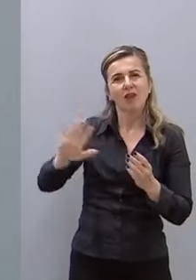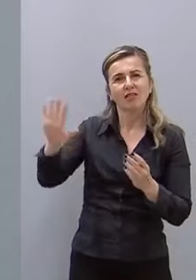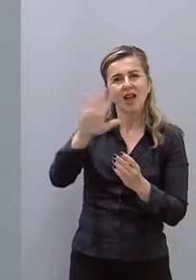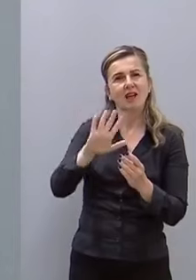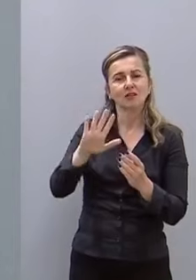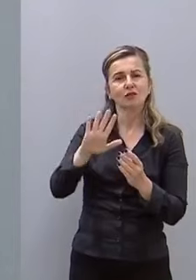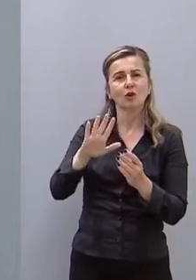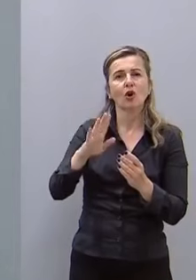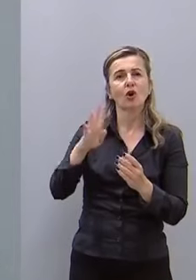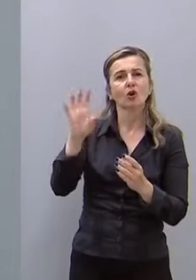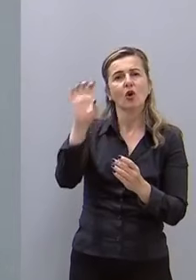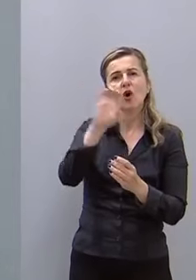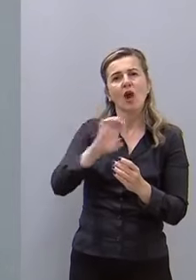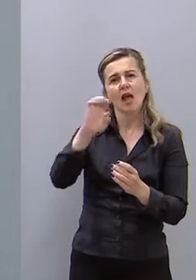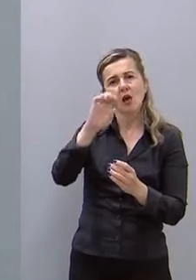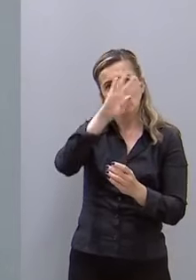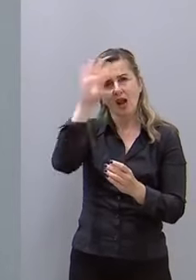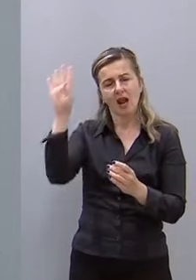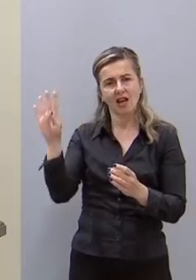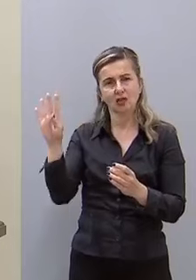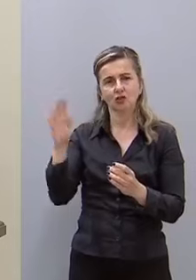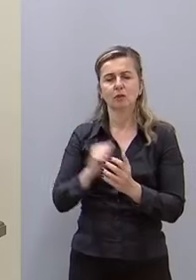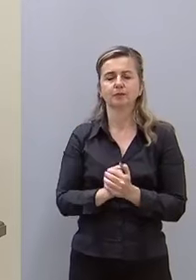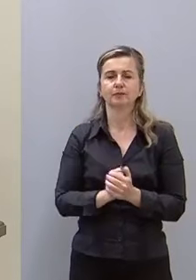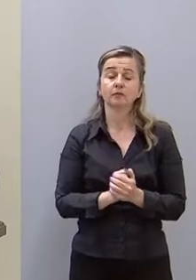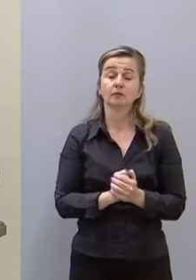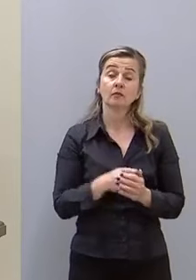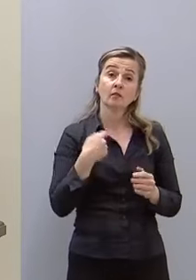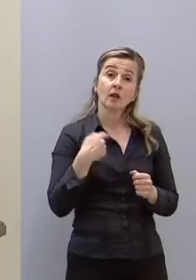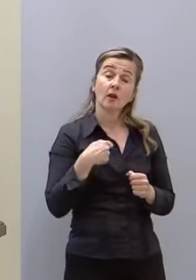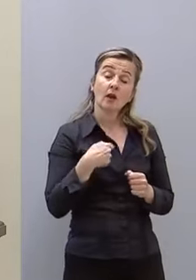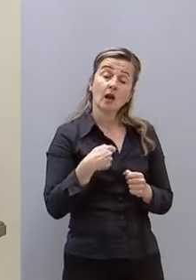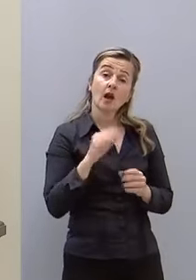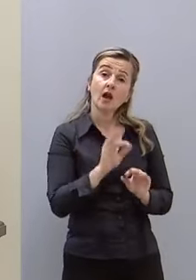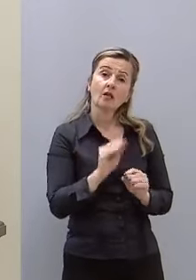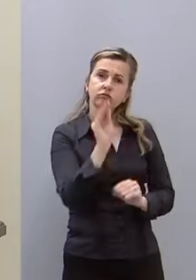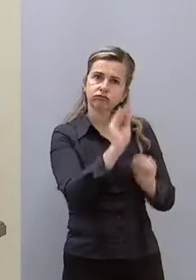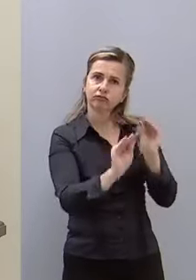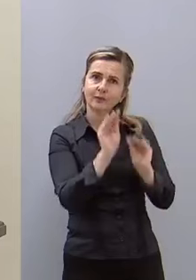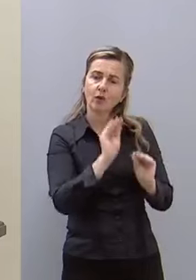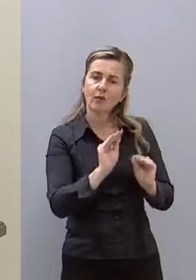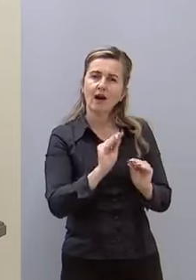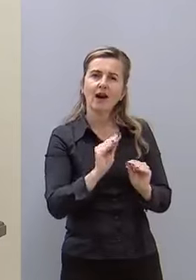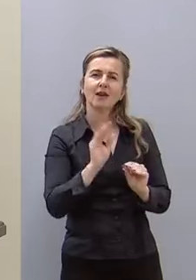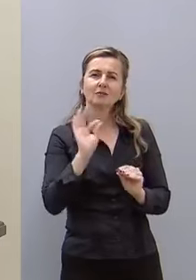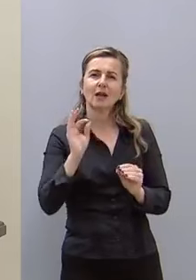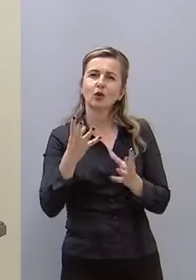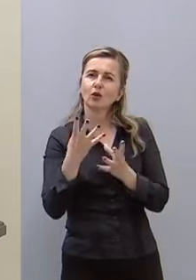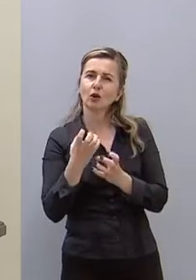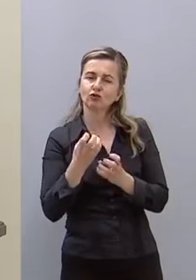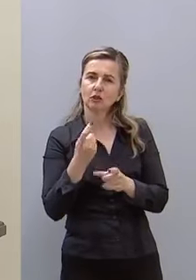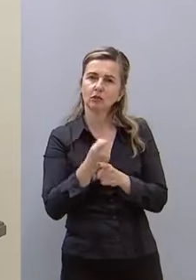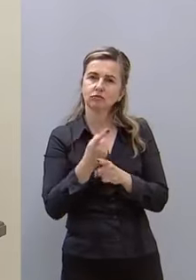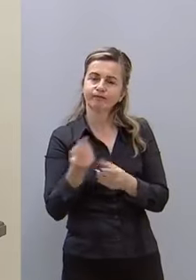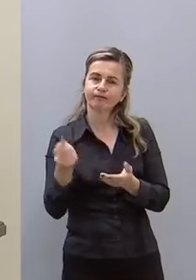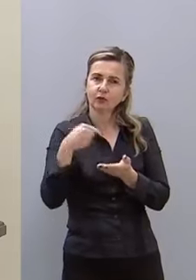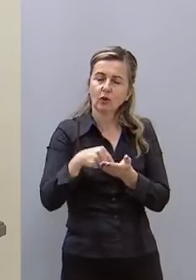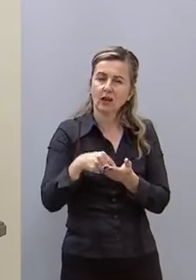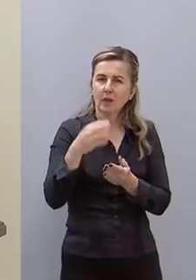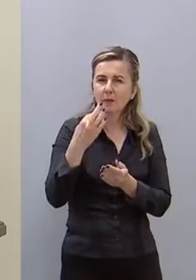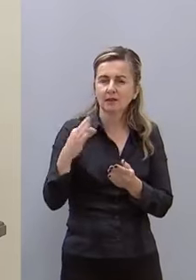euro regionale presidente stanno già arrivando delle domande credo che su alcuni concetti dovremmo ritornare in